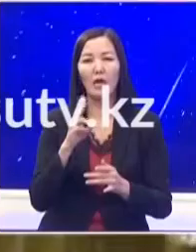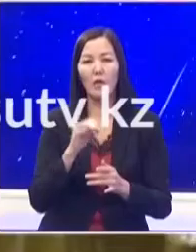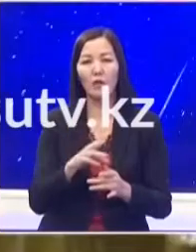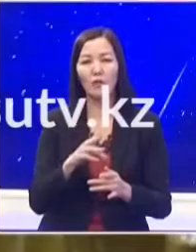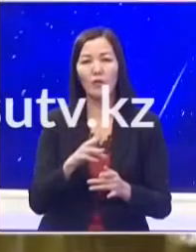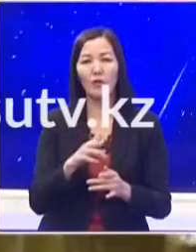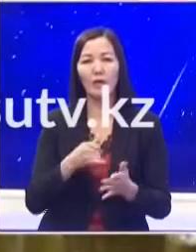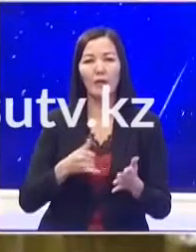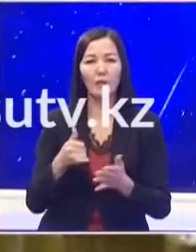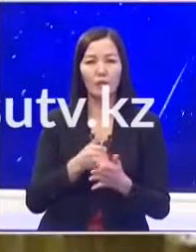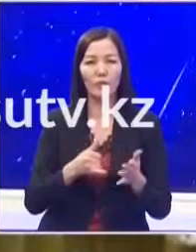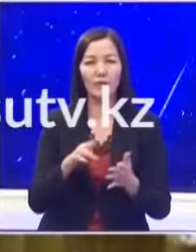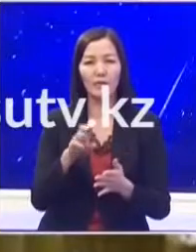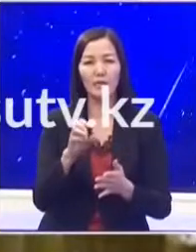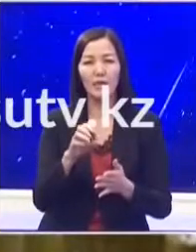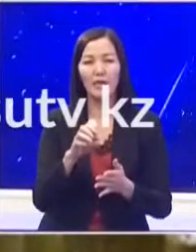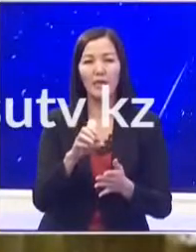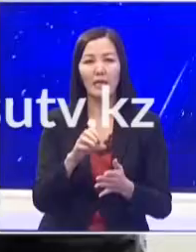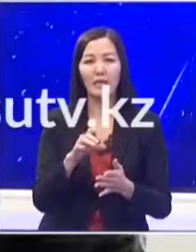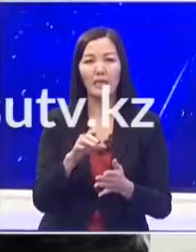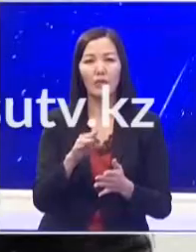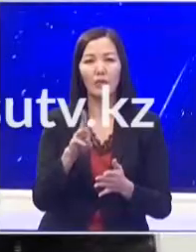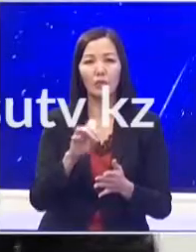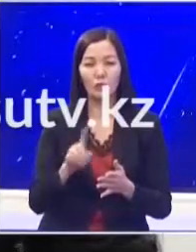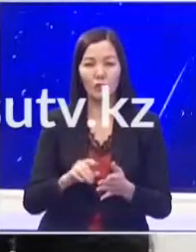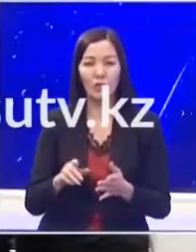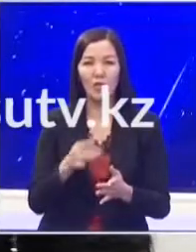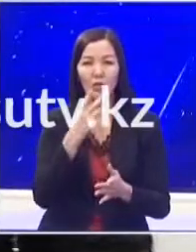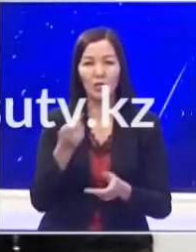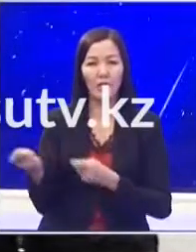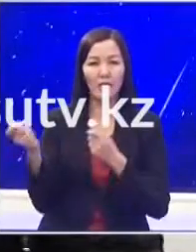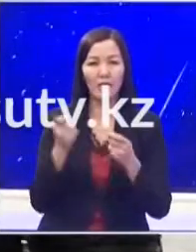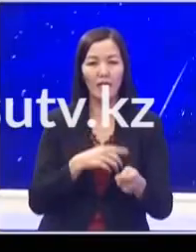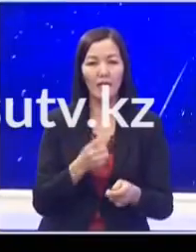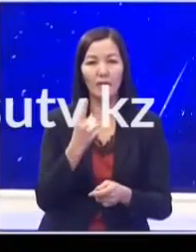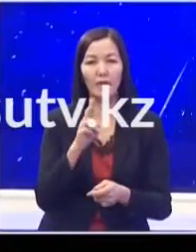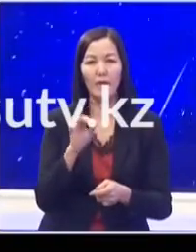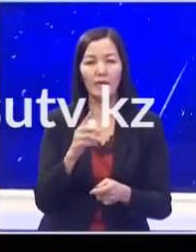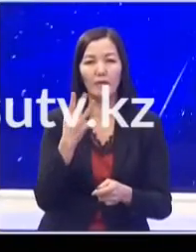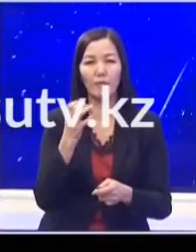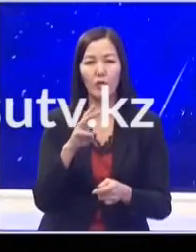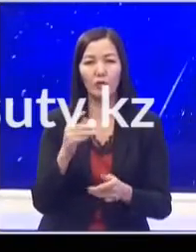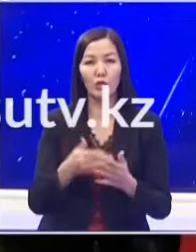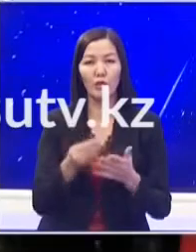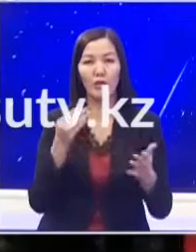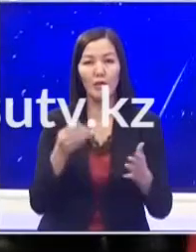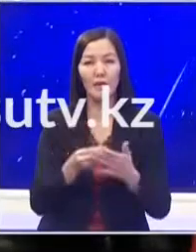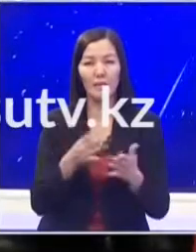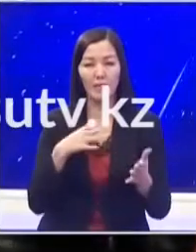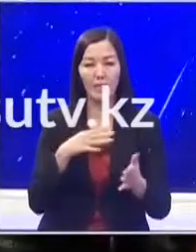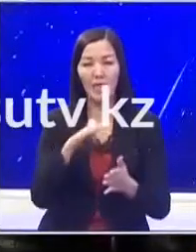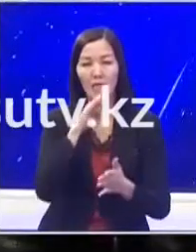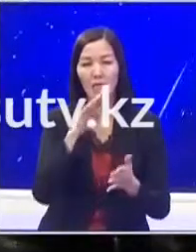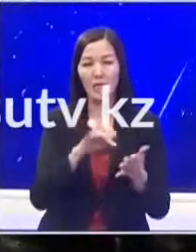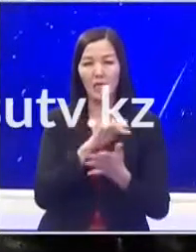сырттан жеткізіледі. Экспорттық тауар болған соң ба, қазір сөрелерде қарақұмық құны келісі 500 теңгеден асып тұр. Өсім Текелі қаласы